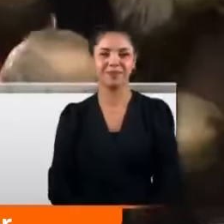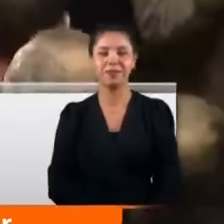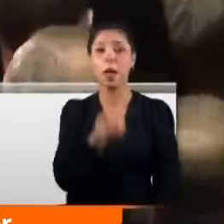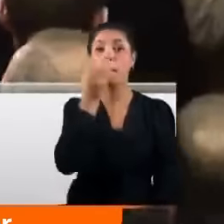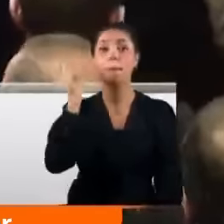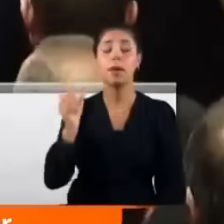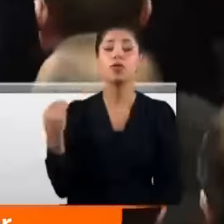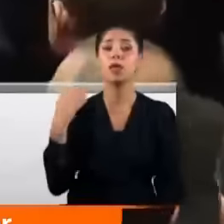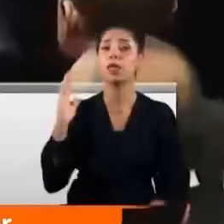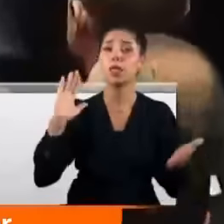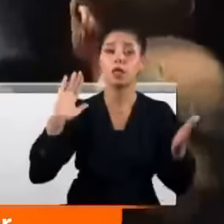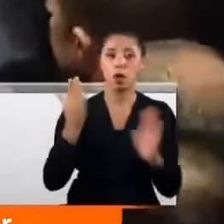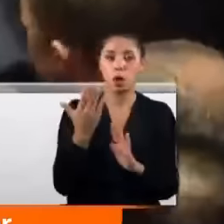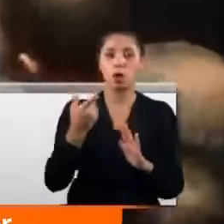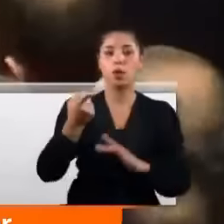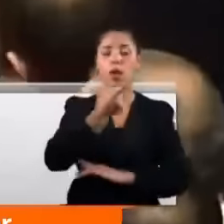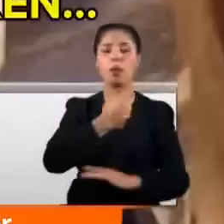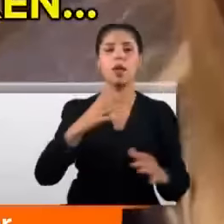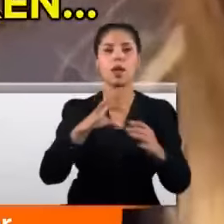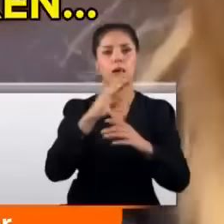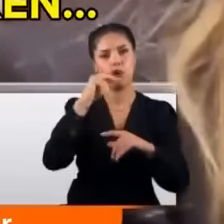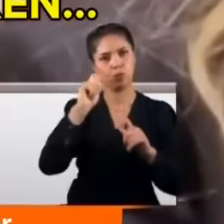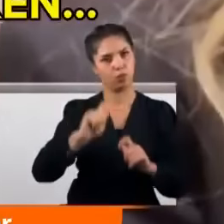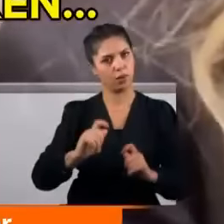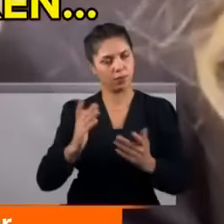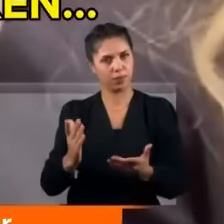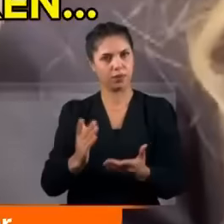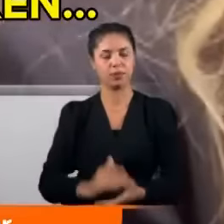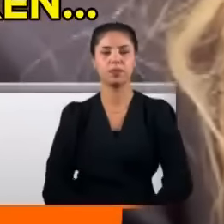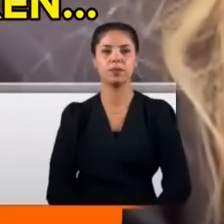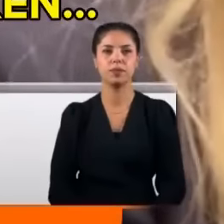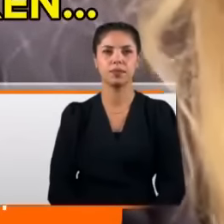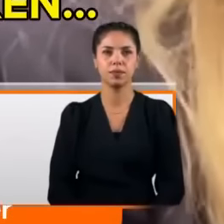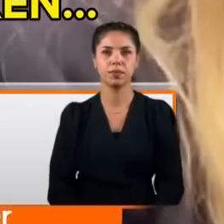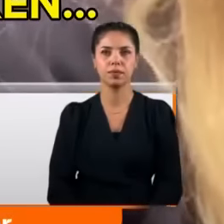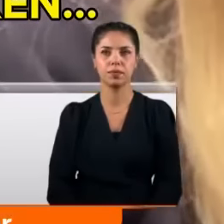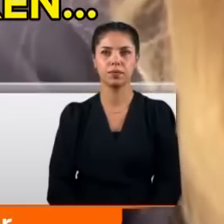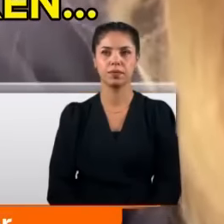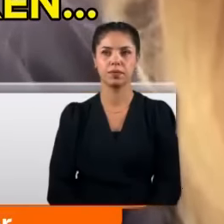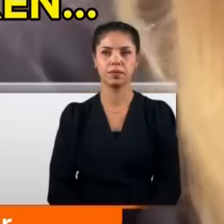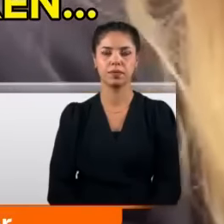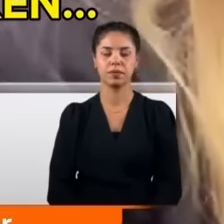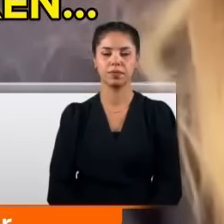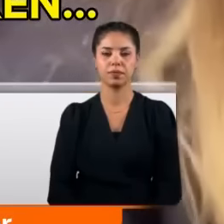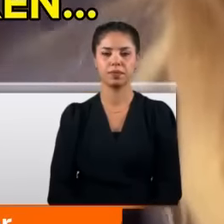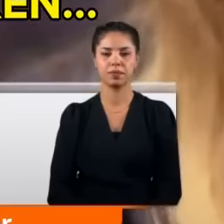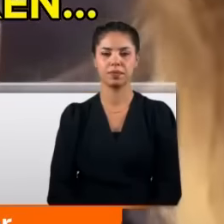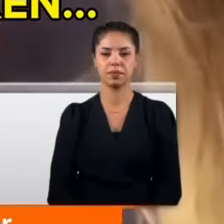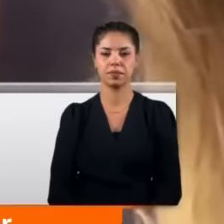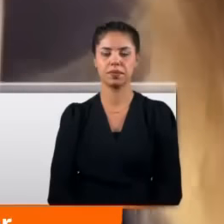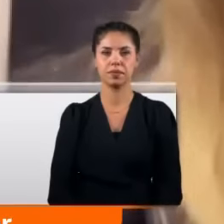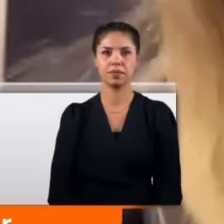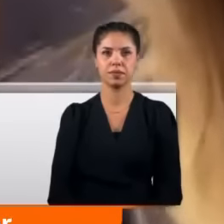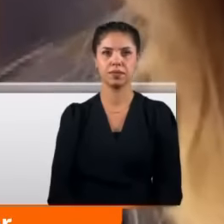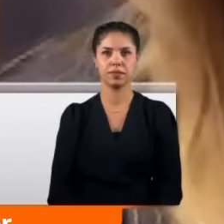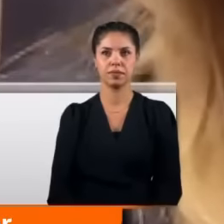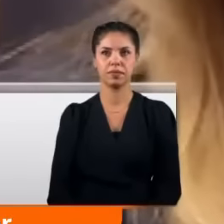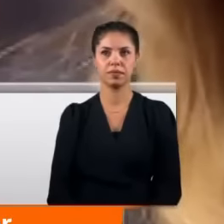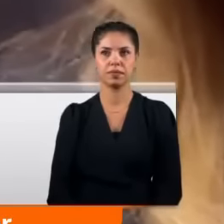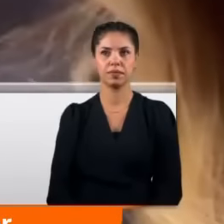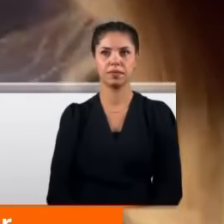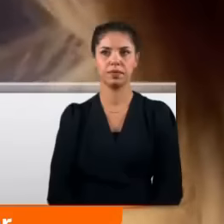Bahçeli yeni bir dönemin sinyalini de verdi. Yeni bir döneme giriyoruz. Dünyada barış isterken kendi